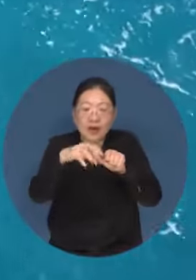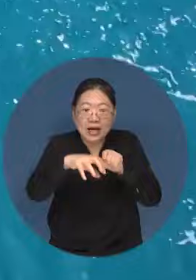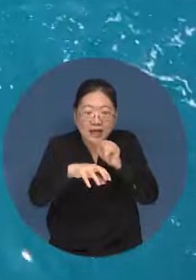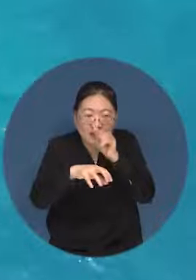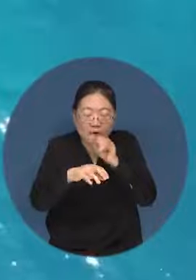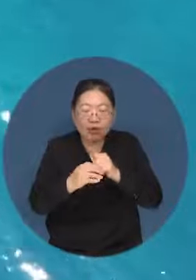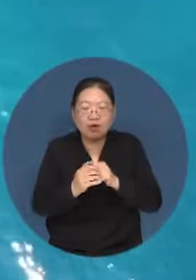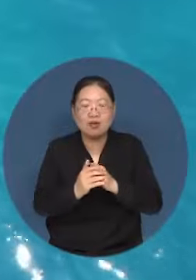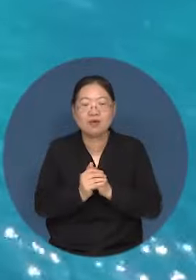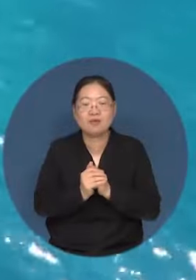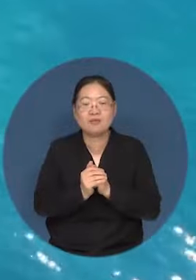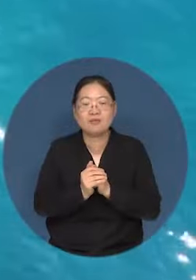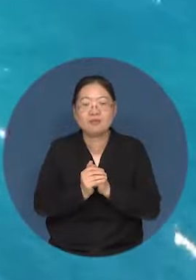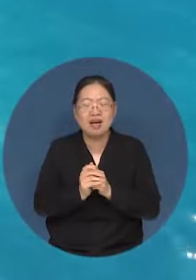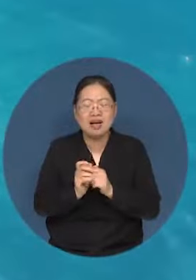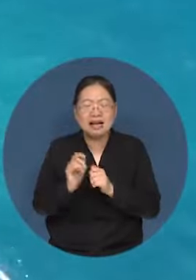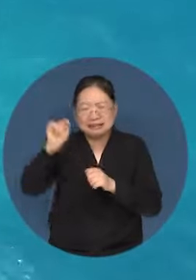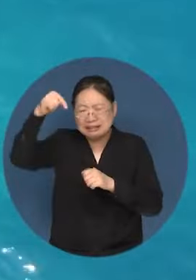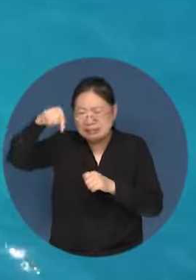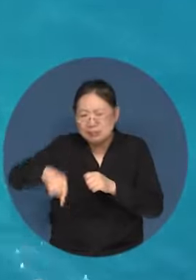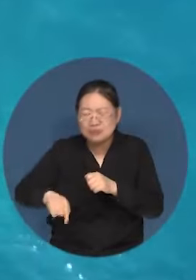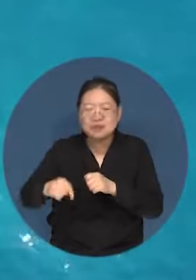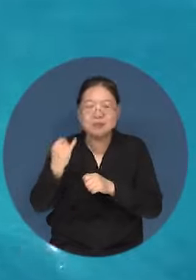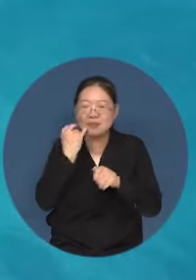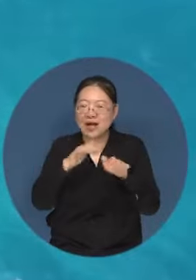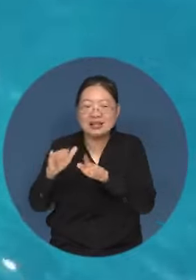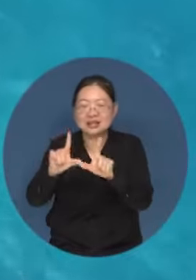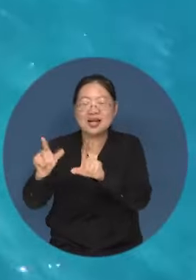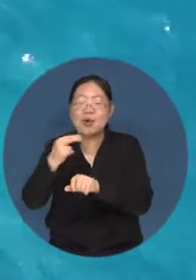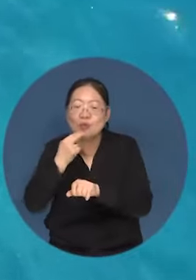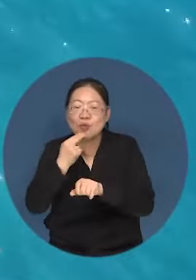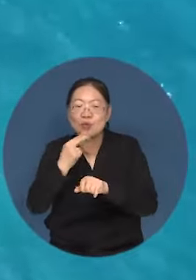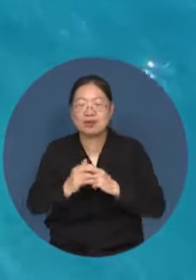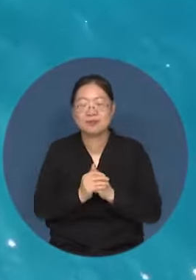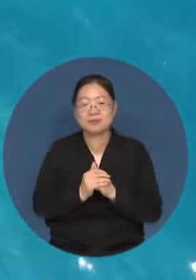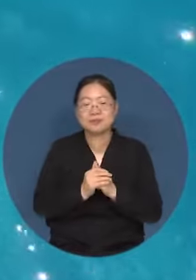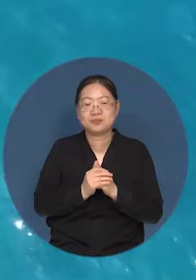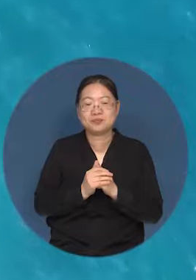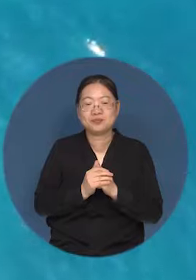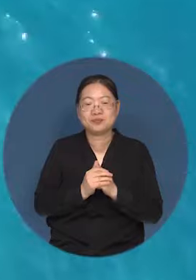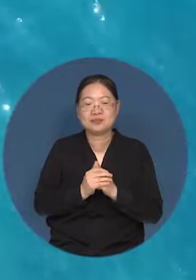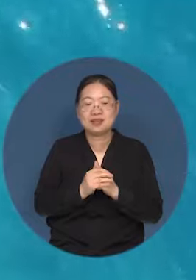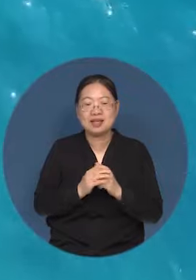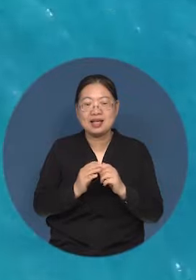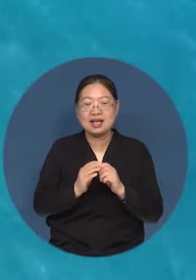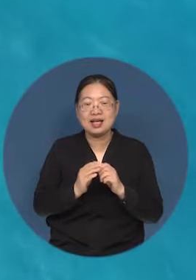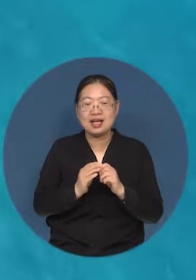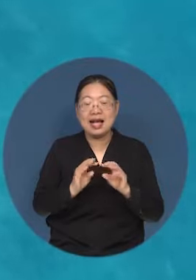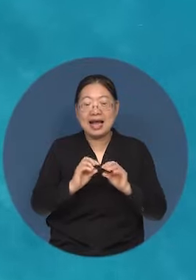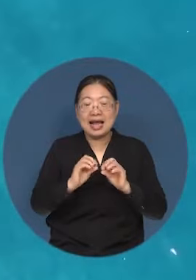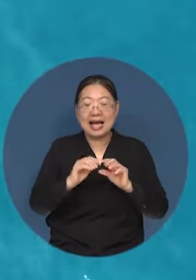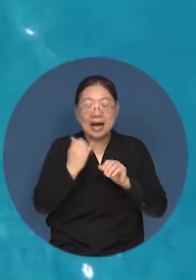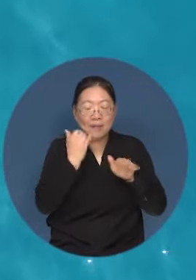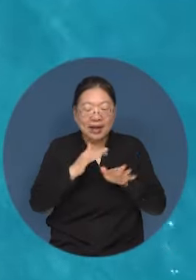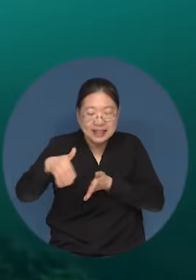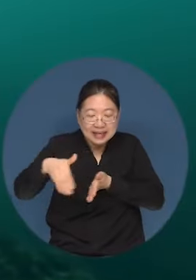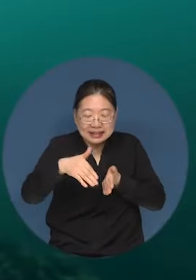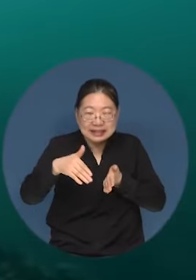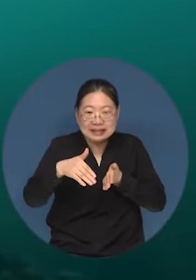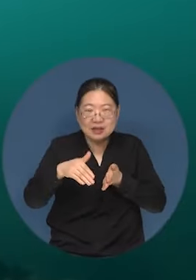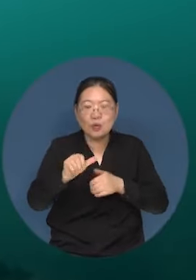바다가 아니고? 깊은 바다로 가지가 않습니다. 그래서 아예 안 가요? 이 돌고래들은 제주 연안에서 평생을 벗어나지 않고